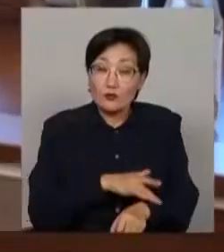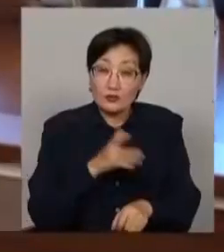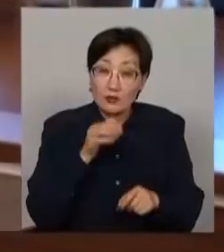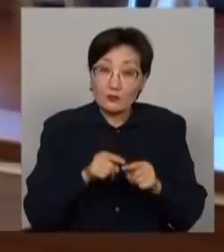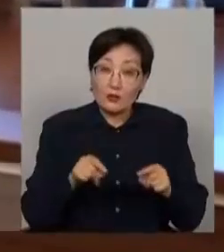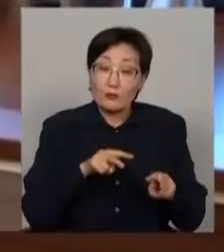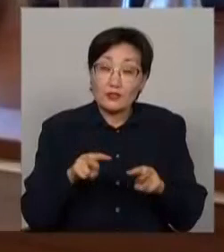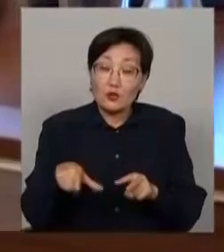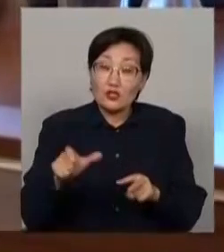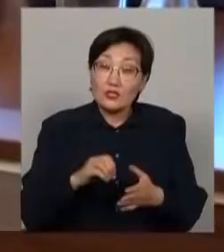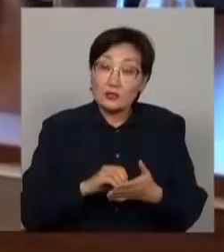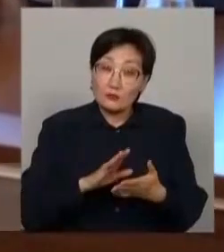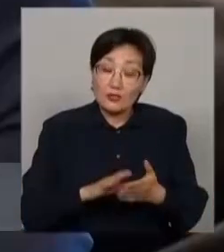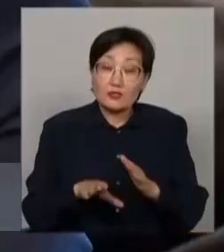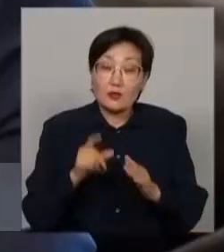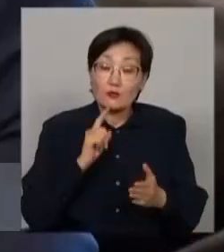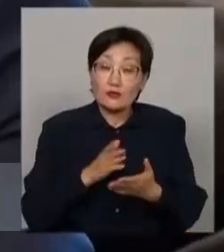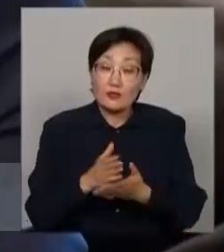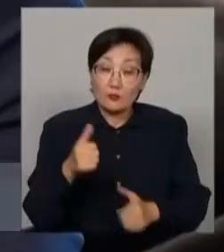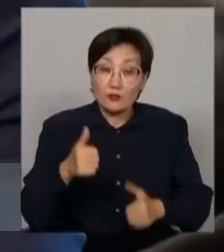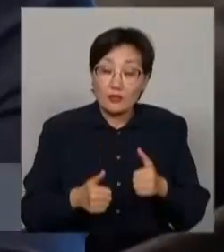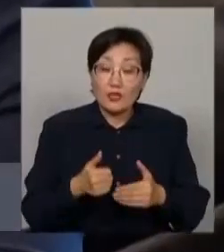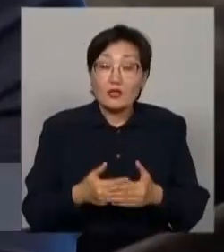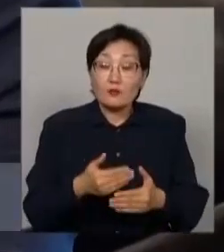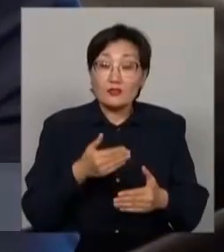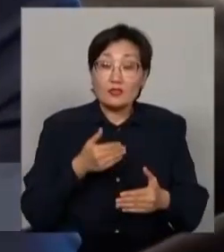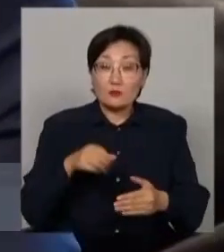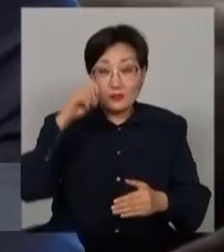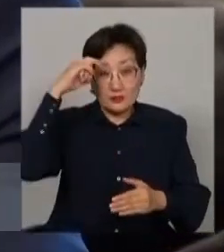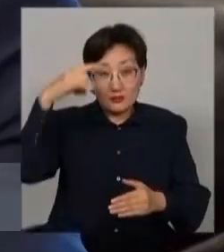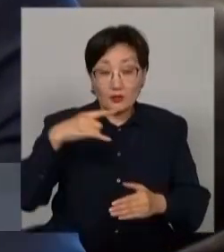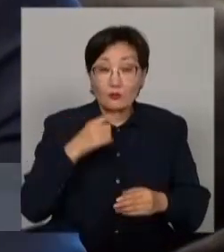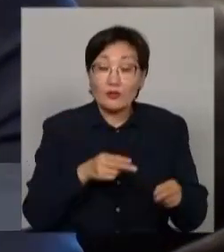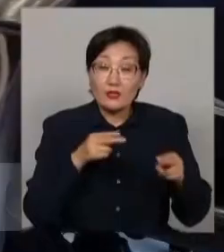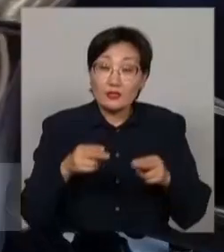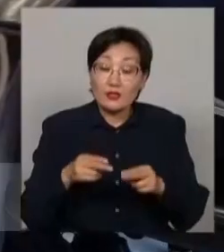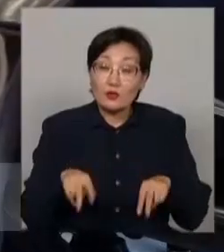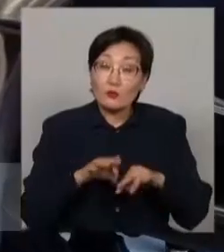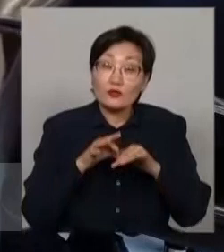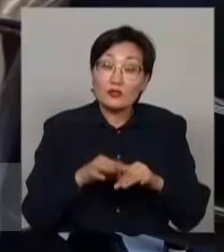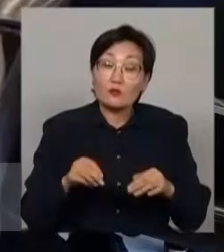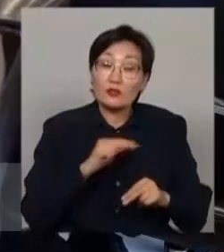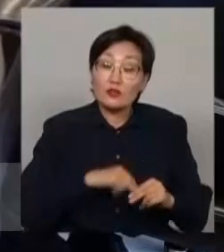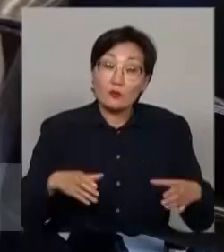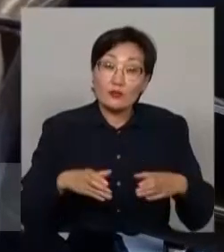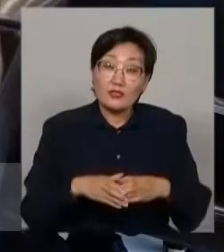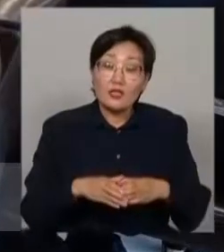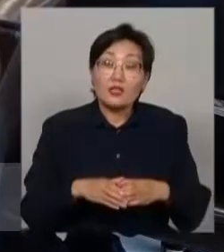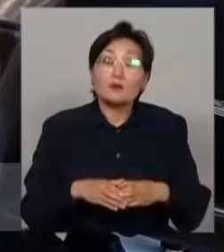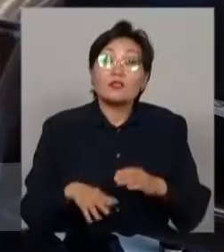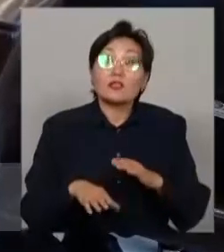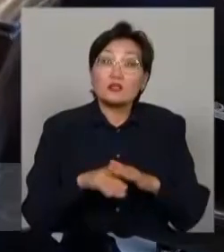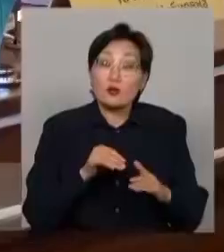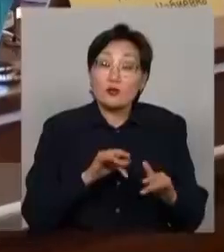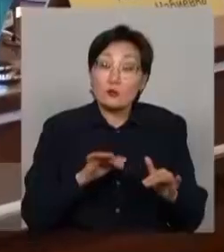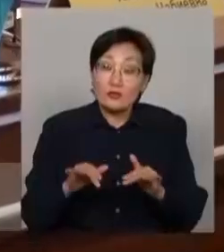бақылаушы ретінде тіркелген. Саяси науқан қарсаңында олар елге келіп аккредитациядан өтті. Жұмыс тобы алда өтетін кезектен тыс